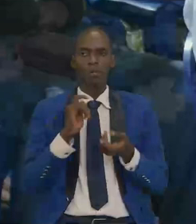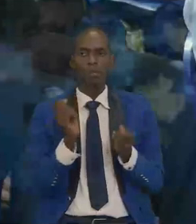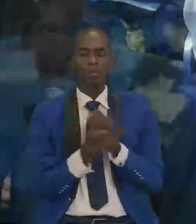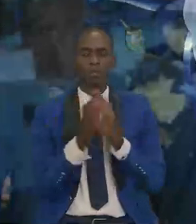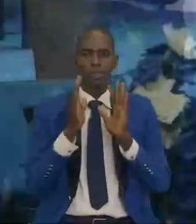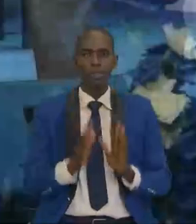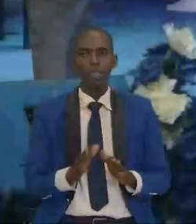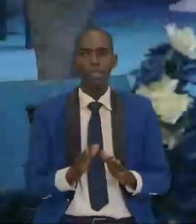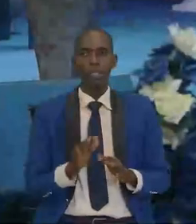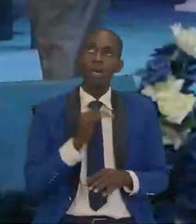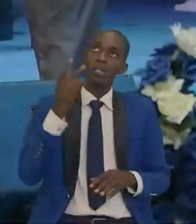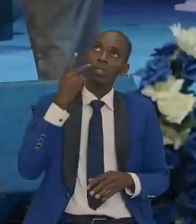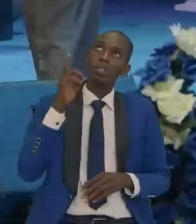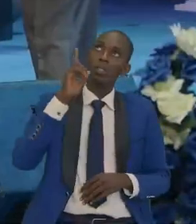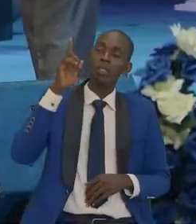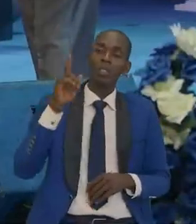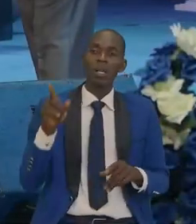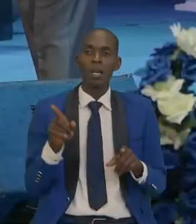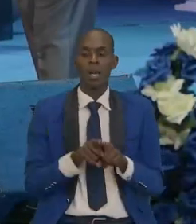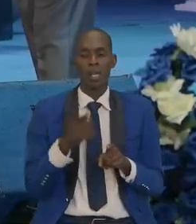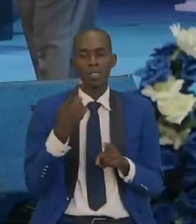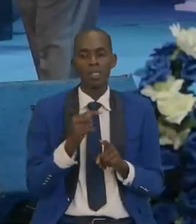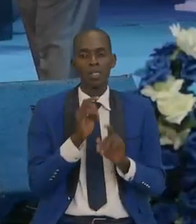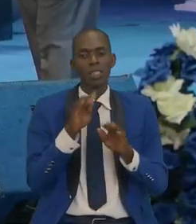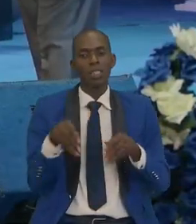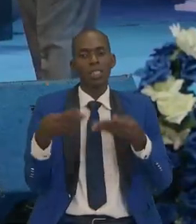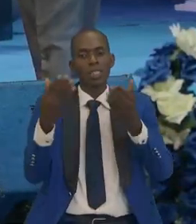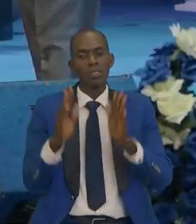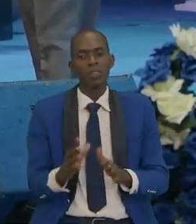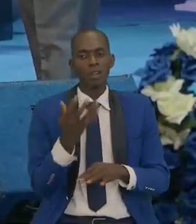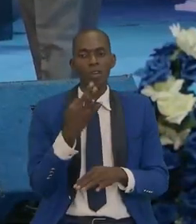je le vois comme celui qui changeait la vie,